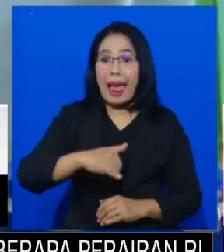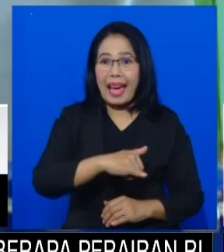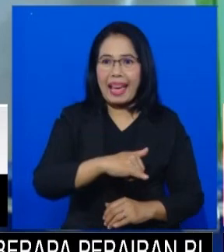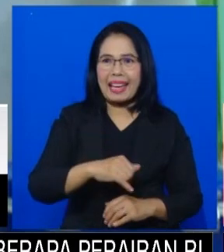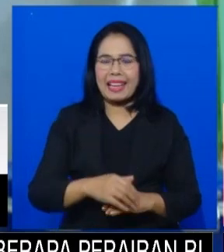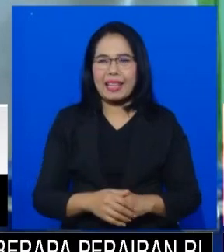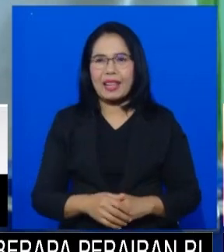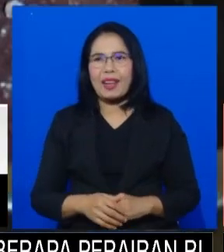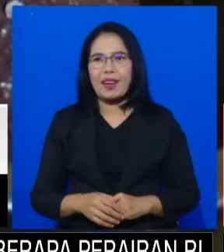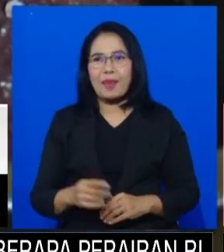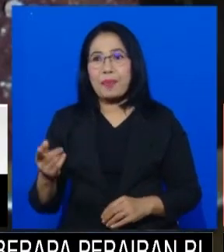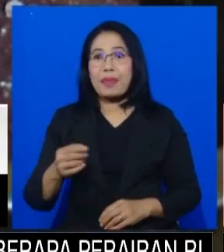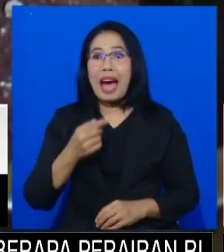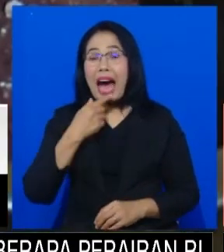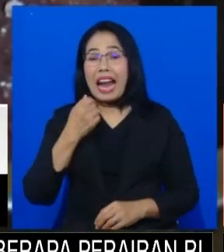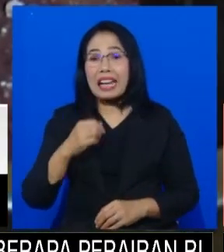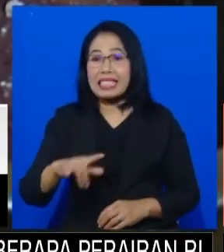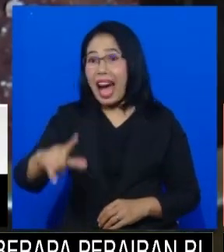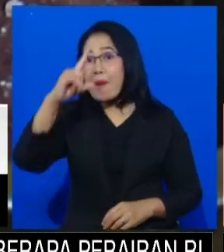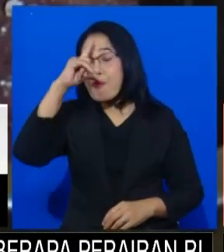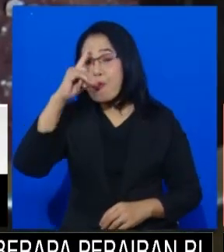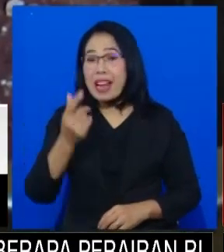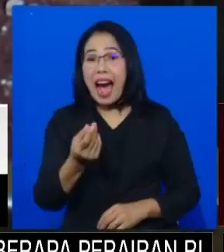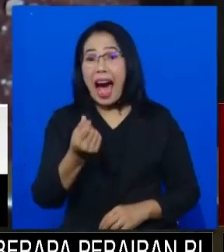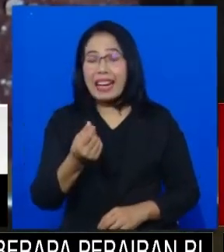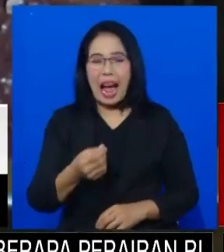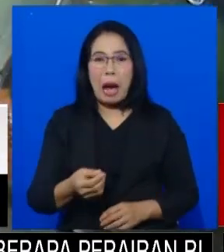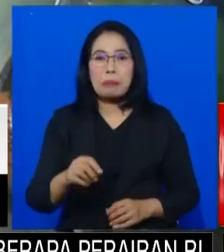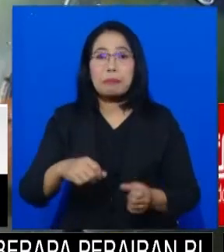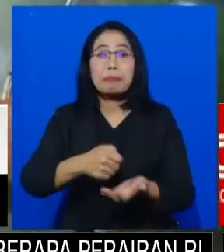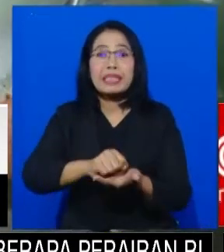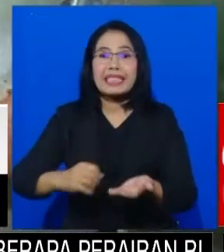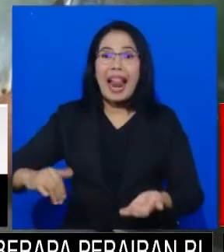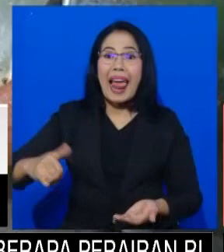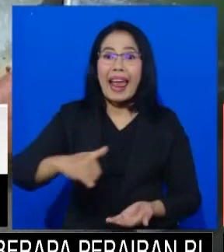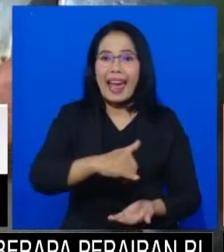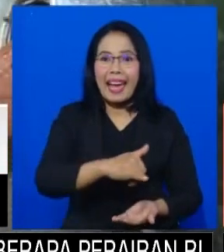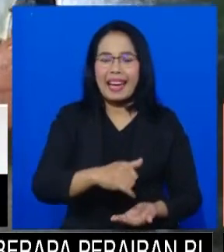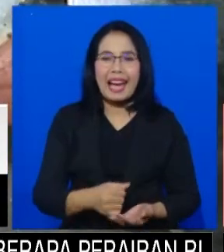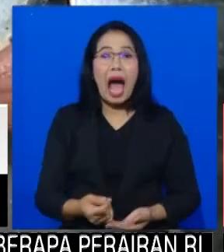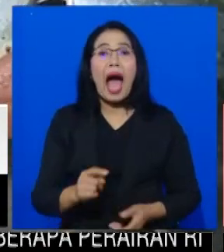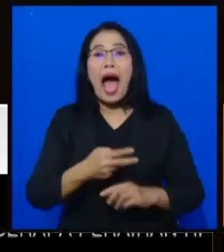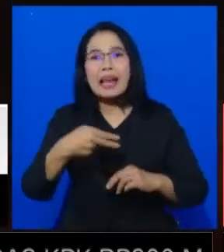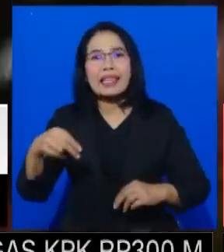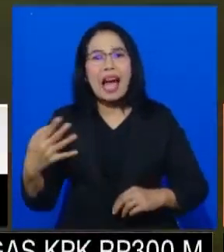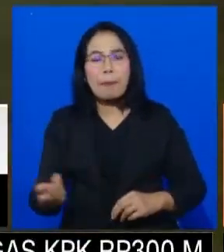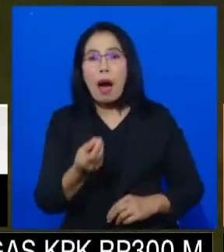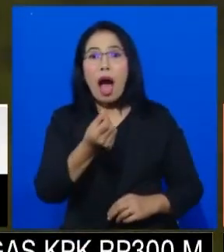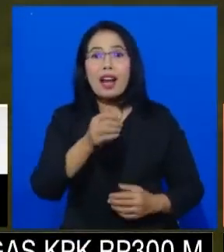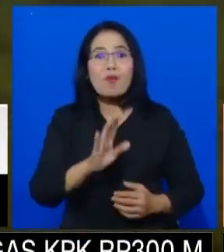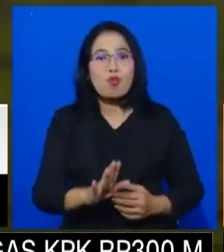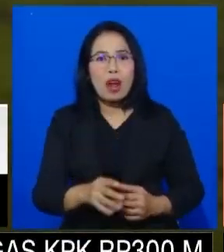bule, harga pecel lele. Soal harga, tenderloin di sini memang terjangkau. Dibanderol mulai